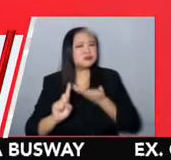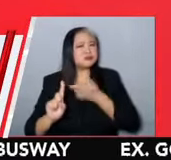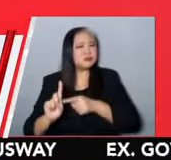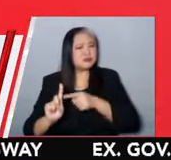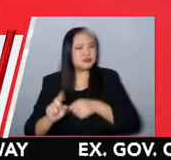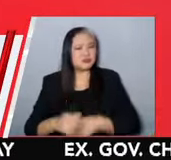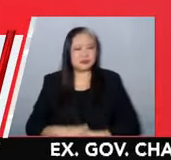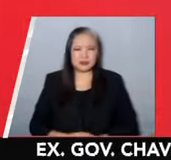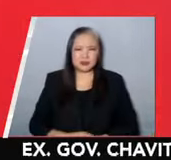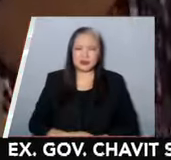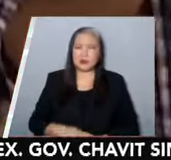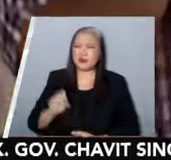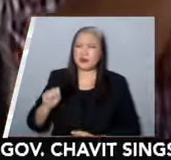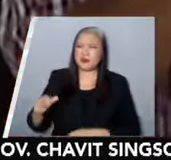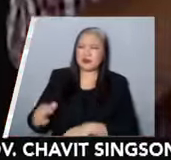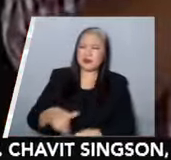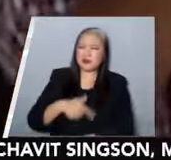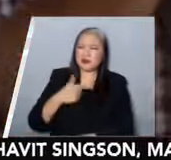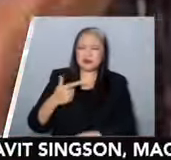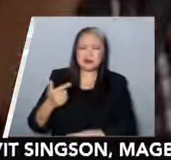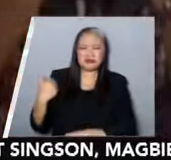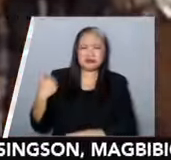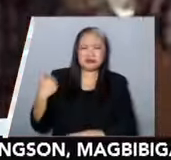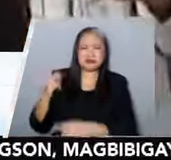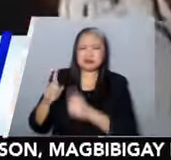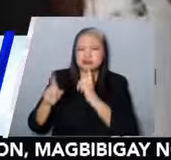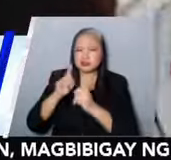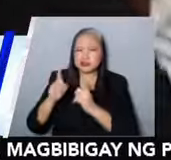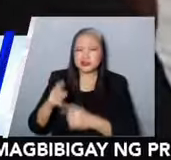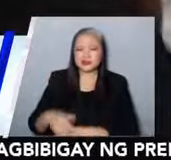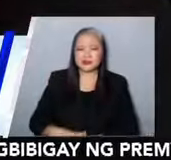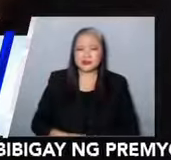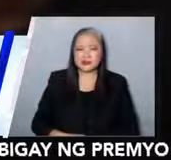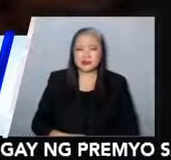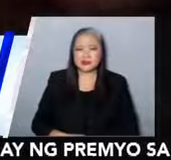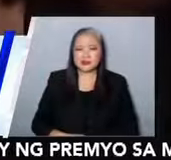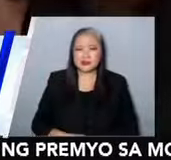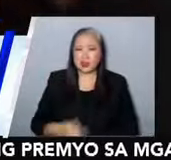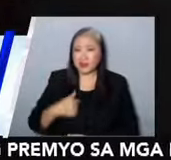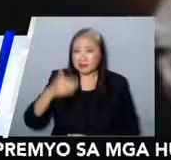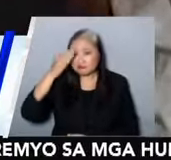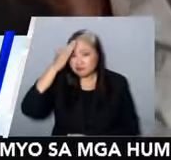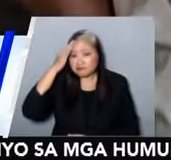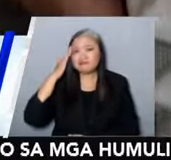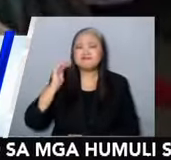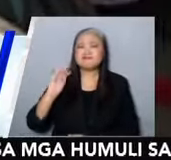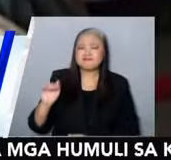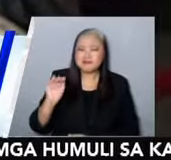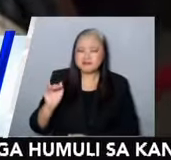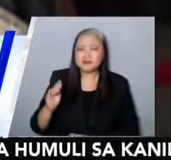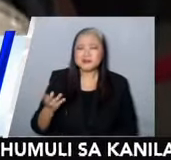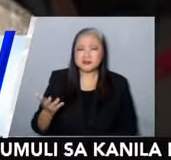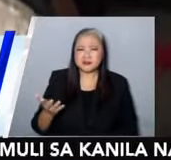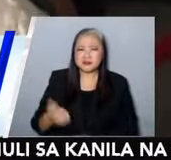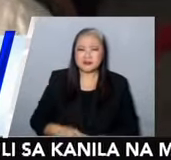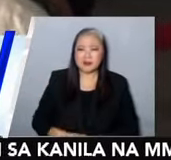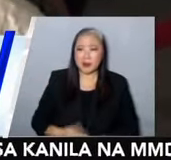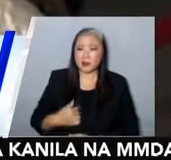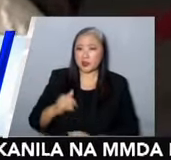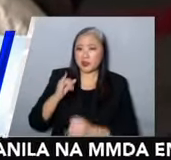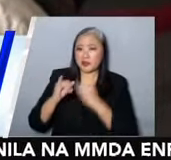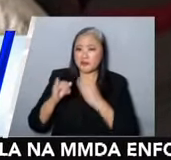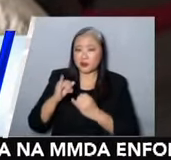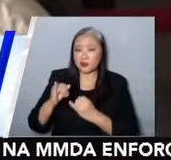Matagal na kami hindi nagkausap. No? Ah, okay. Igan, yung apila ko lang naman sa kanya, yung in-interview ako, yun